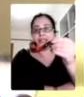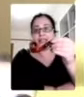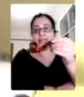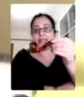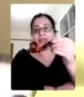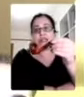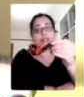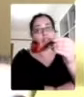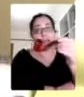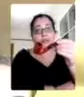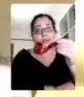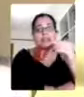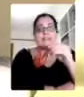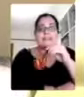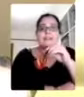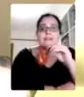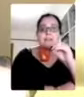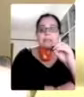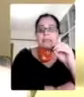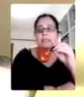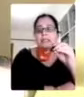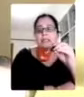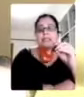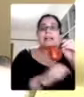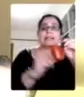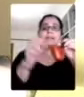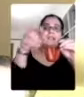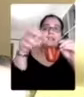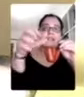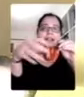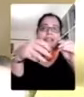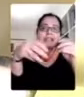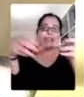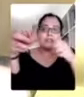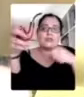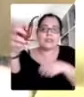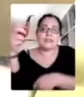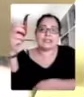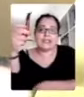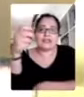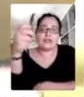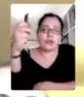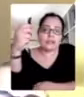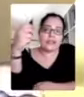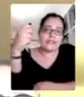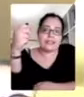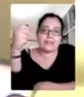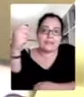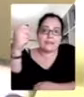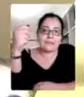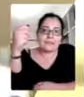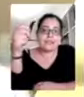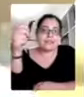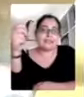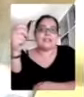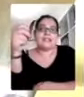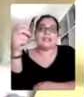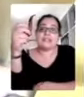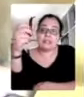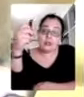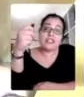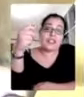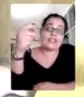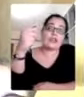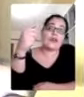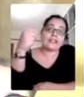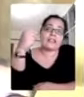22 arasında gidiyor geliyor. Daha büyükleri de var. Yani bir seferde gelen duman miktarı çok daha fazla.